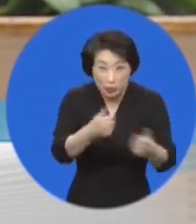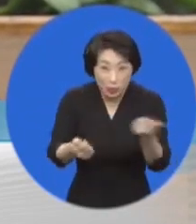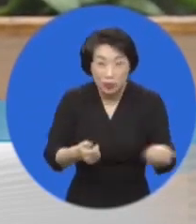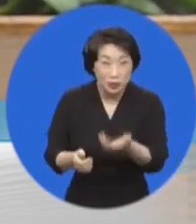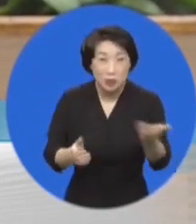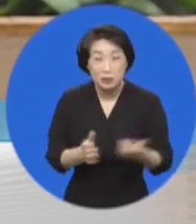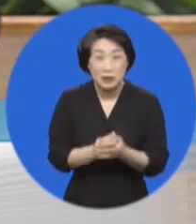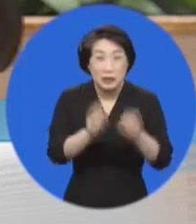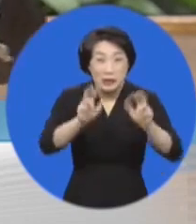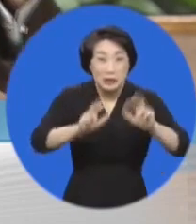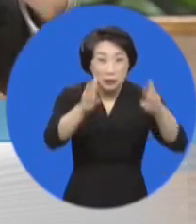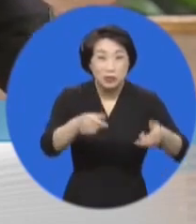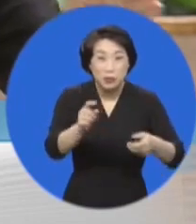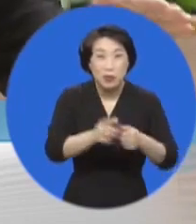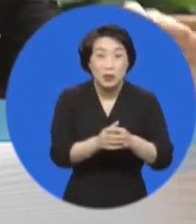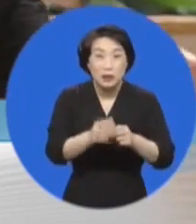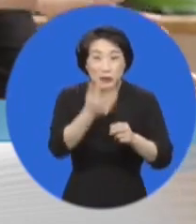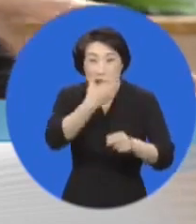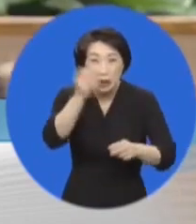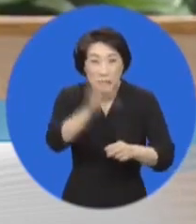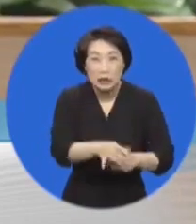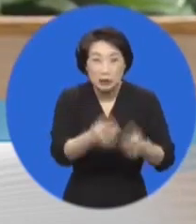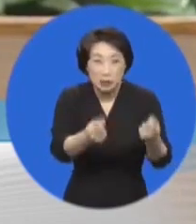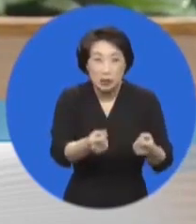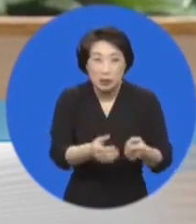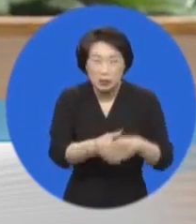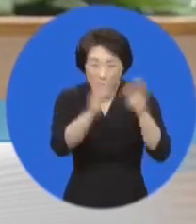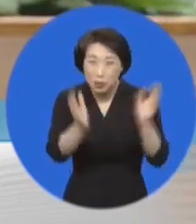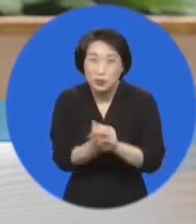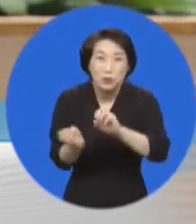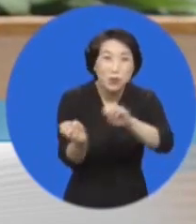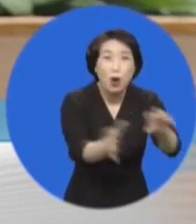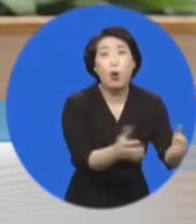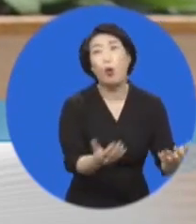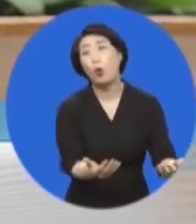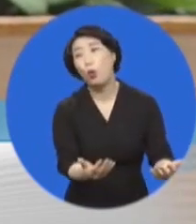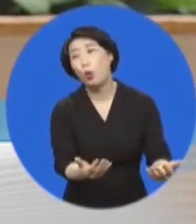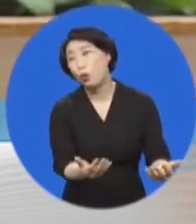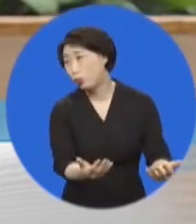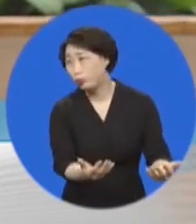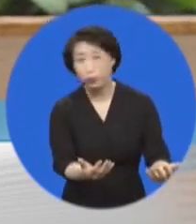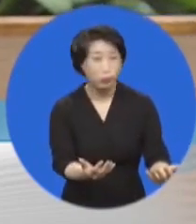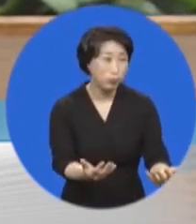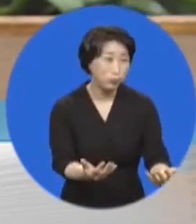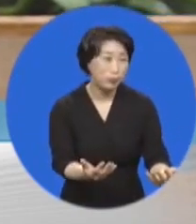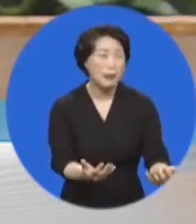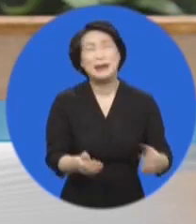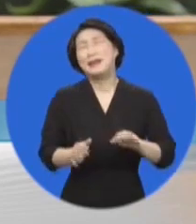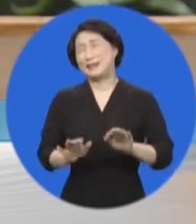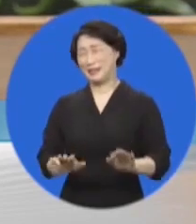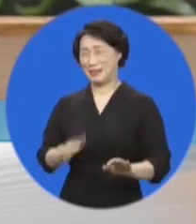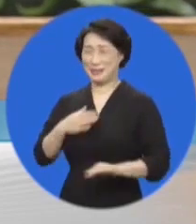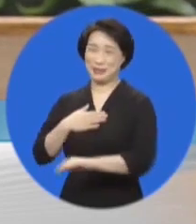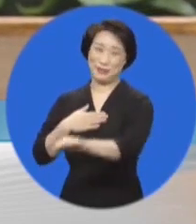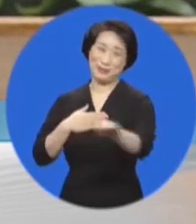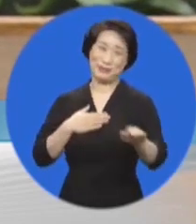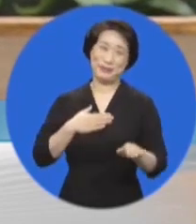지구가 쓰레기통으로 갖다 딱 쏟아붓고 말아버리겠지. 그래서 나와